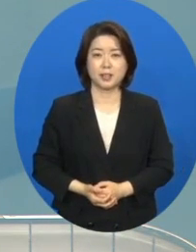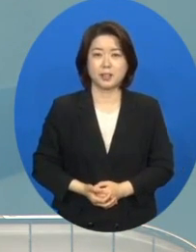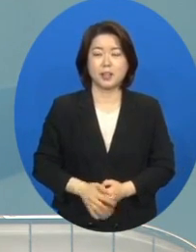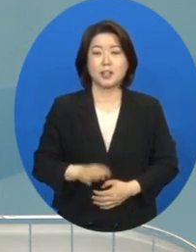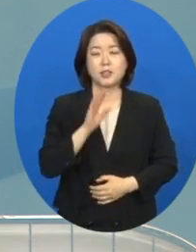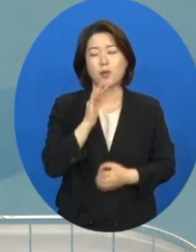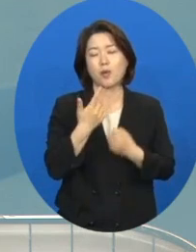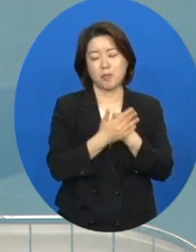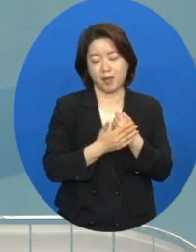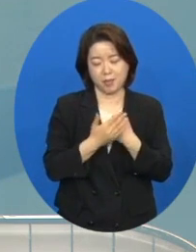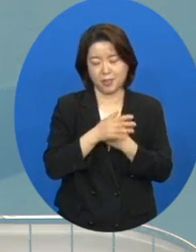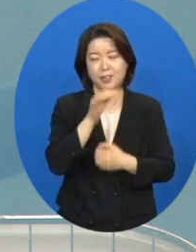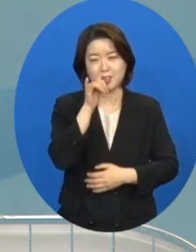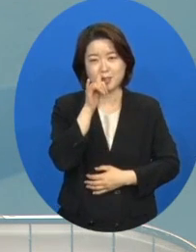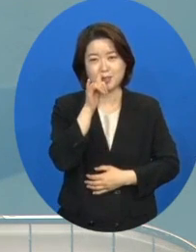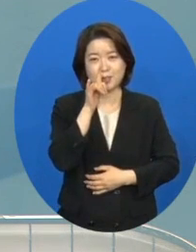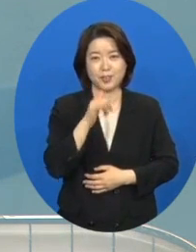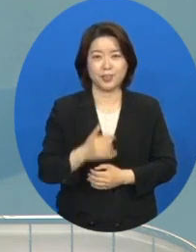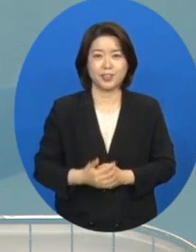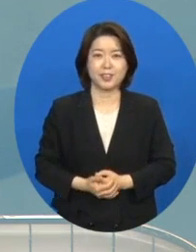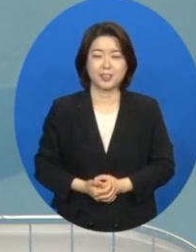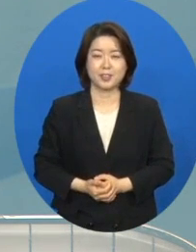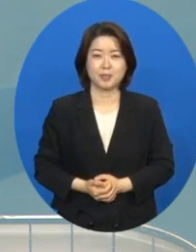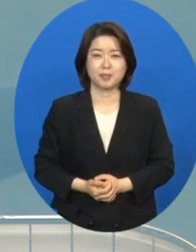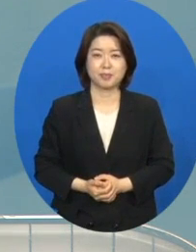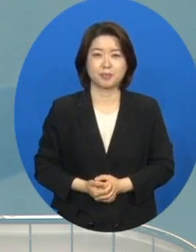참 은혜가 있었습니다.